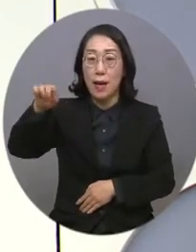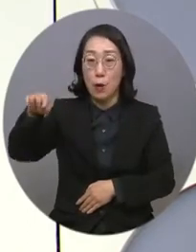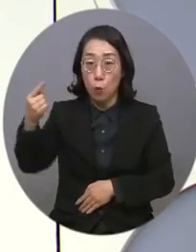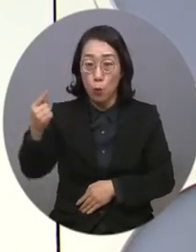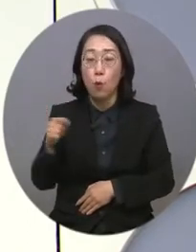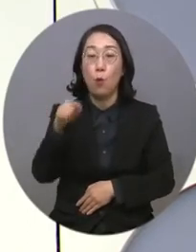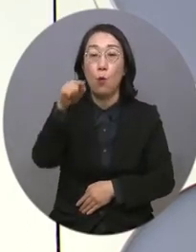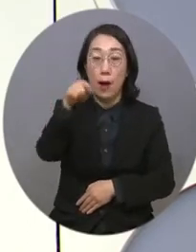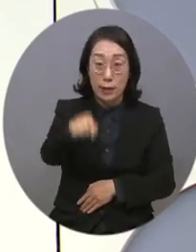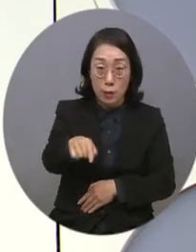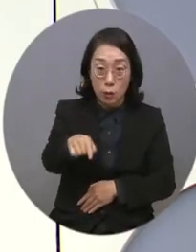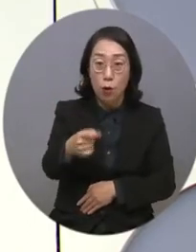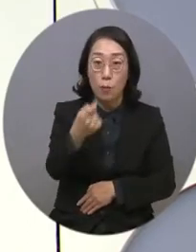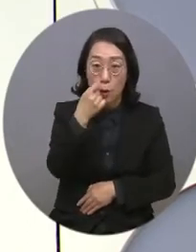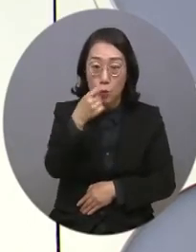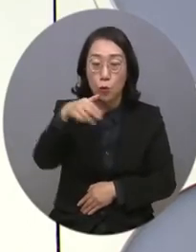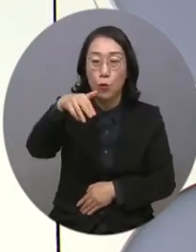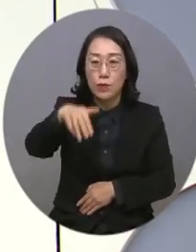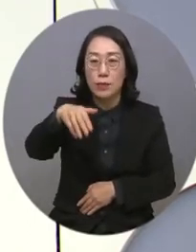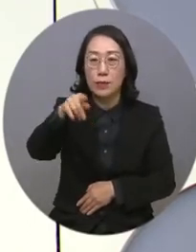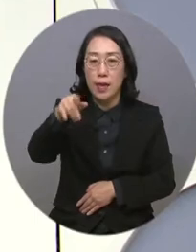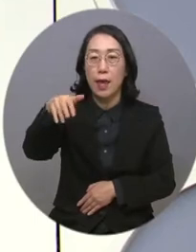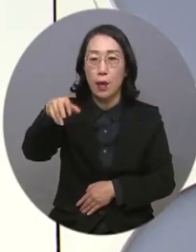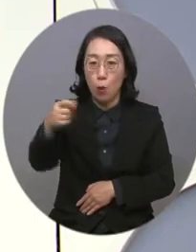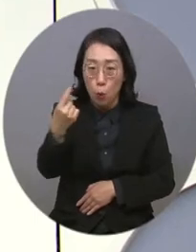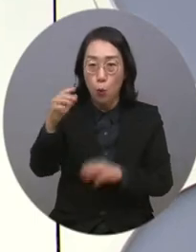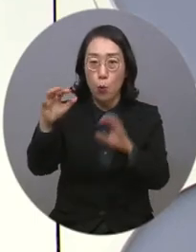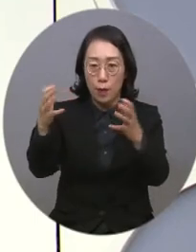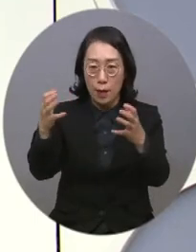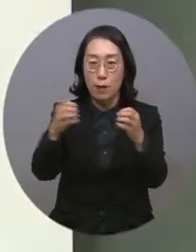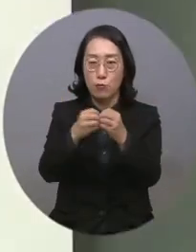본격적으로 때문에 이제 체코 문학을 접하게 됐습니다.